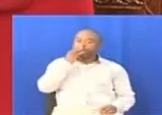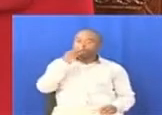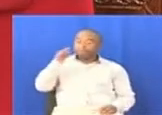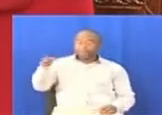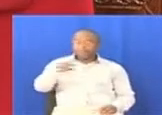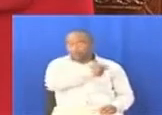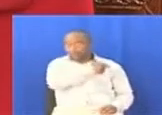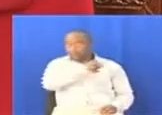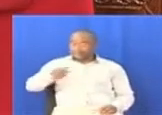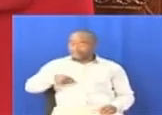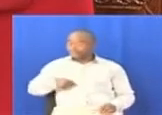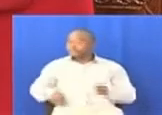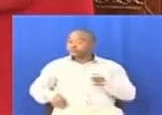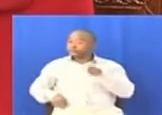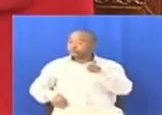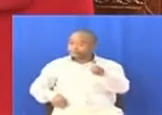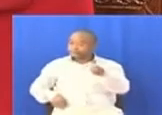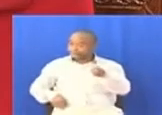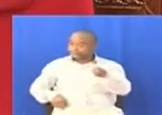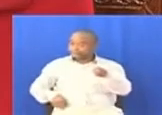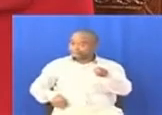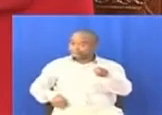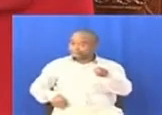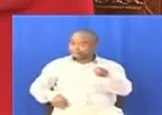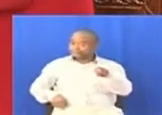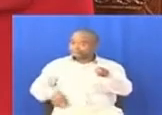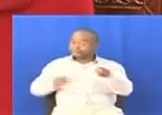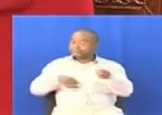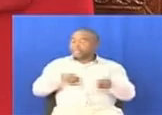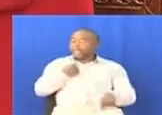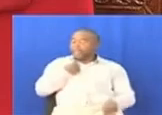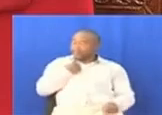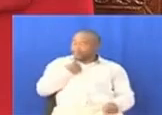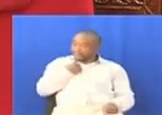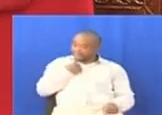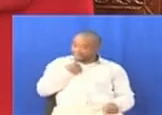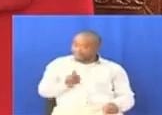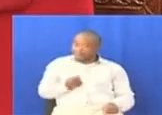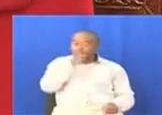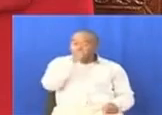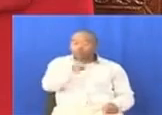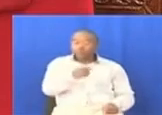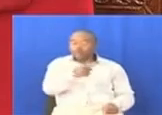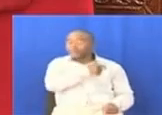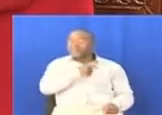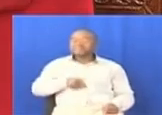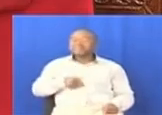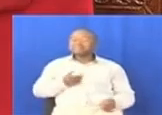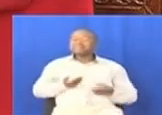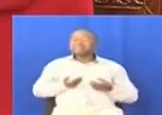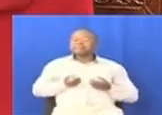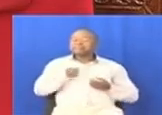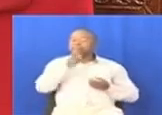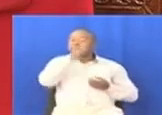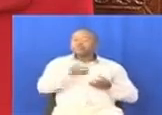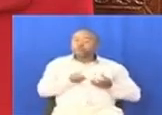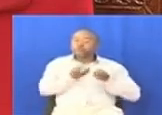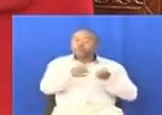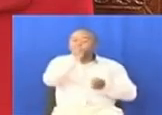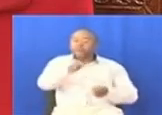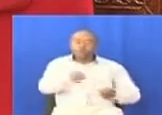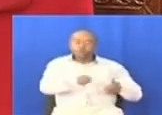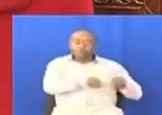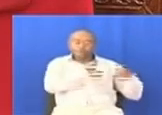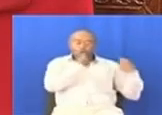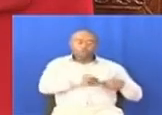Rais amesema Mheshimiwa Bobali kwamba ni comforter in chief. Ngoja niseme kwa